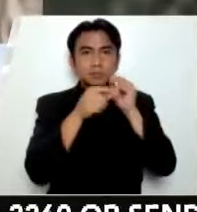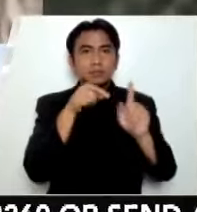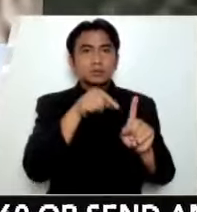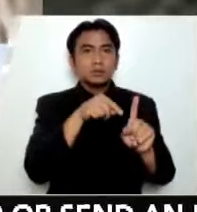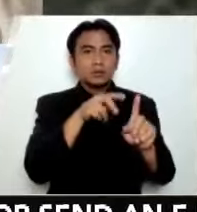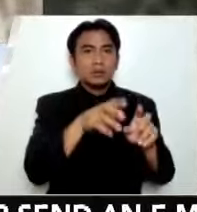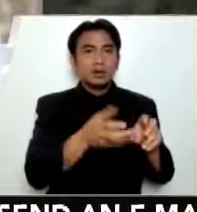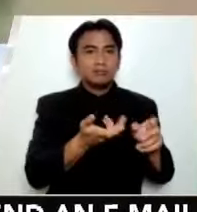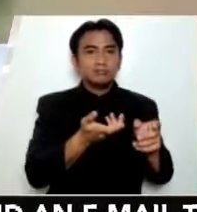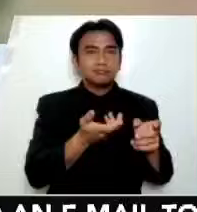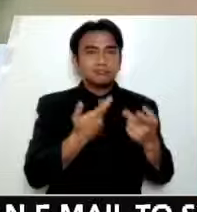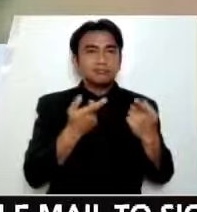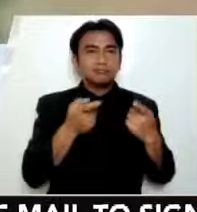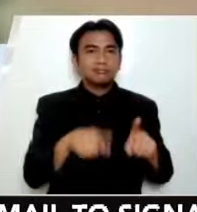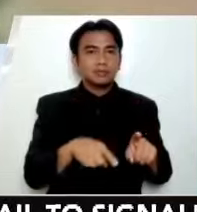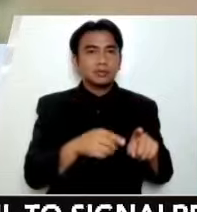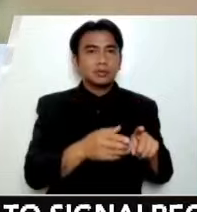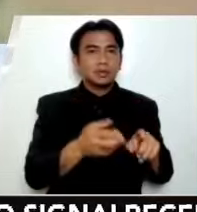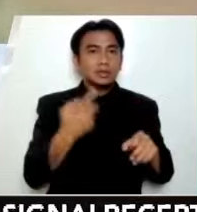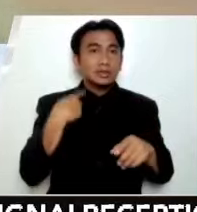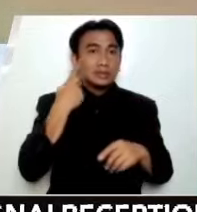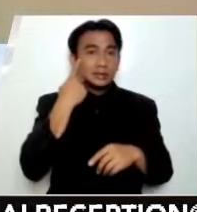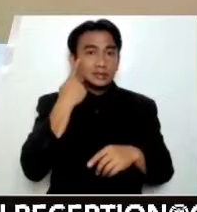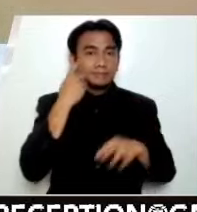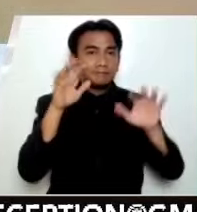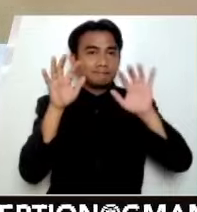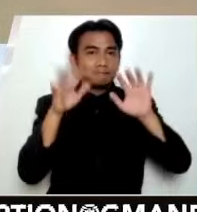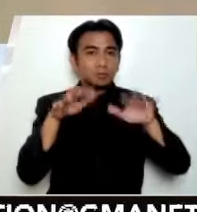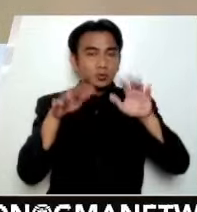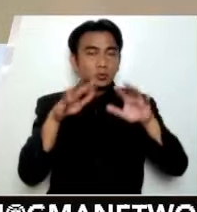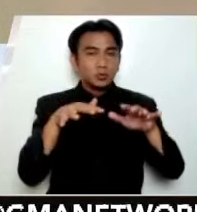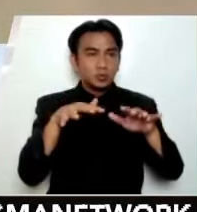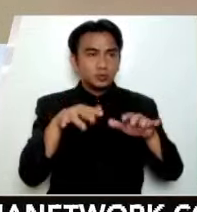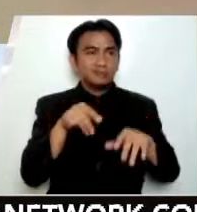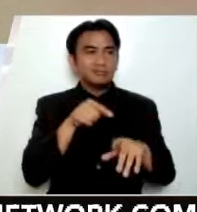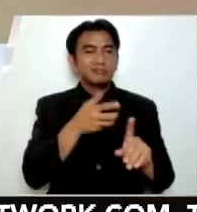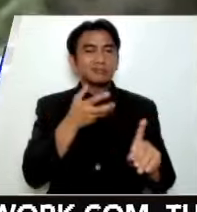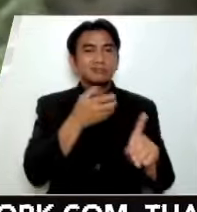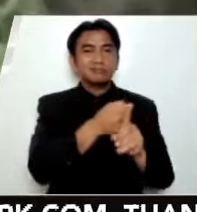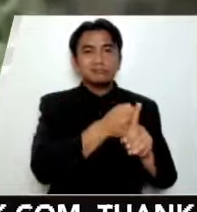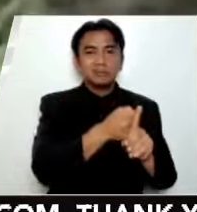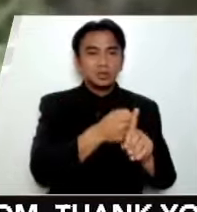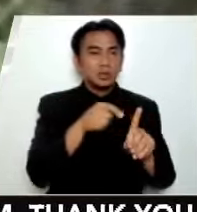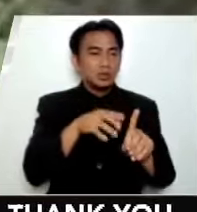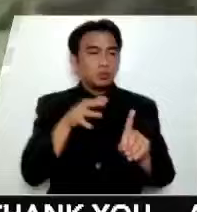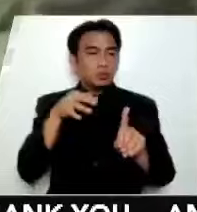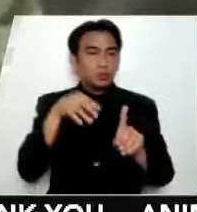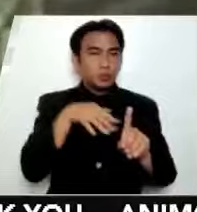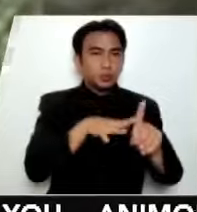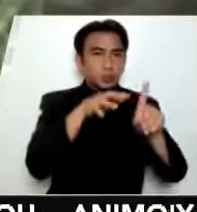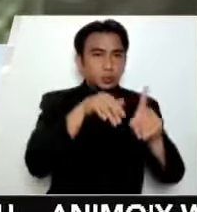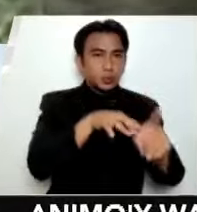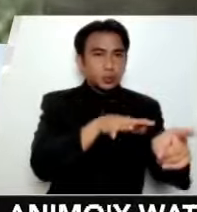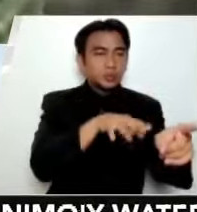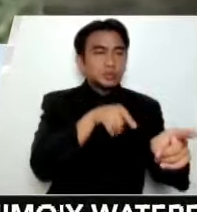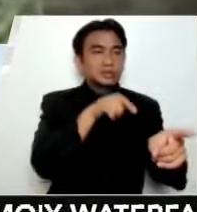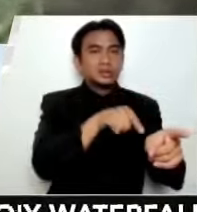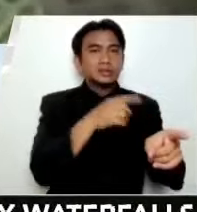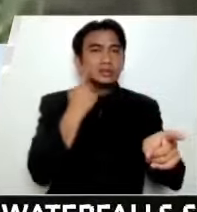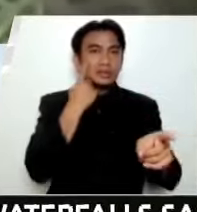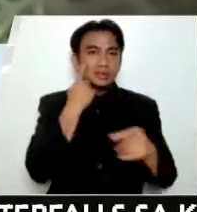sa kasagsagan ng malakas na ulan kaninang hapon. Sa lakas ng Agos, tuluyan siyang natangay. Ang malakas sa pag-ulan kanina, epekto